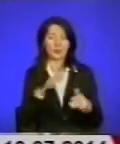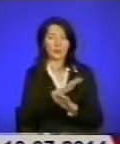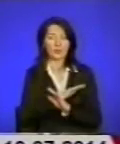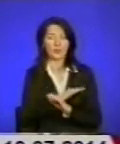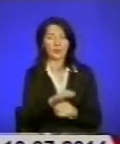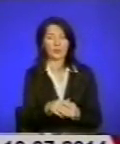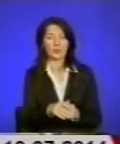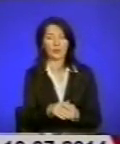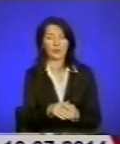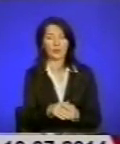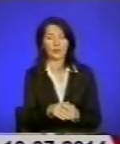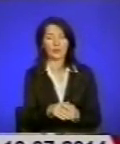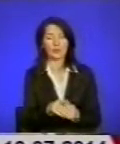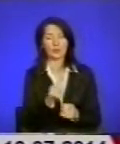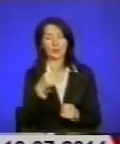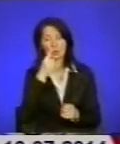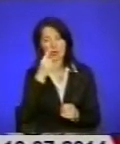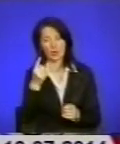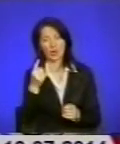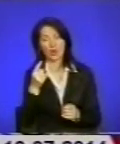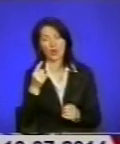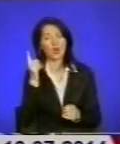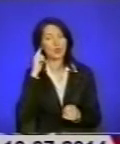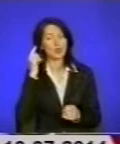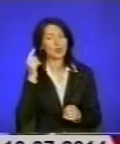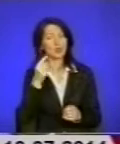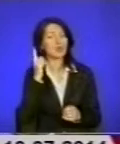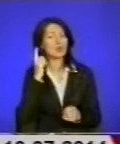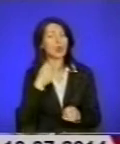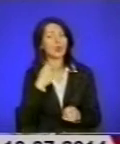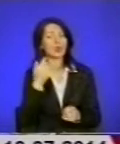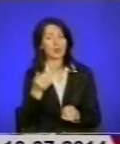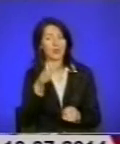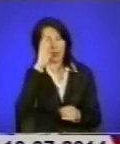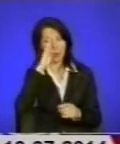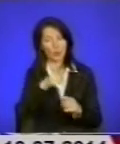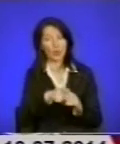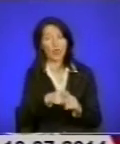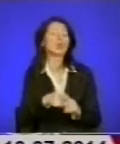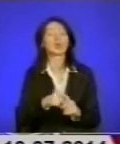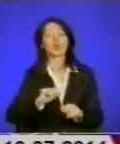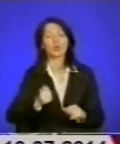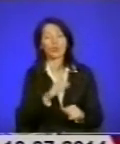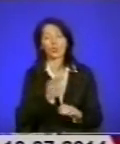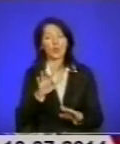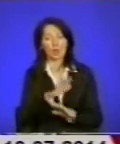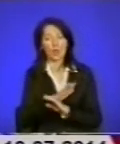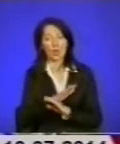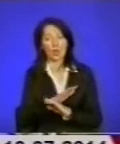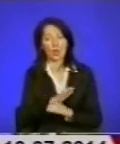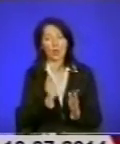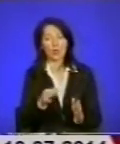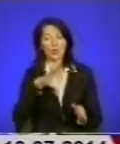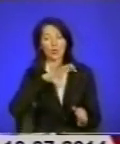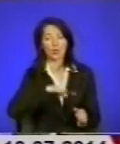Із далекого безгоміння чую голос твій, брате, друже, не вмирає Сипеляків'я, хоч душа денно і